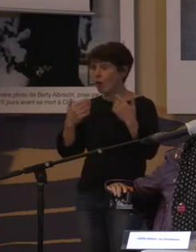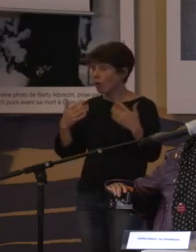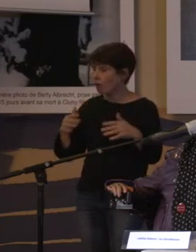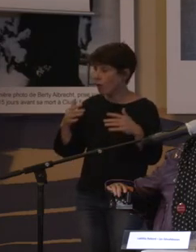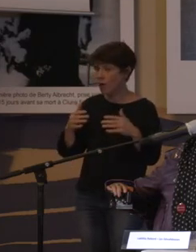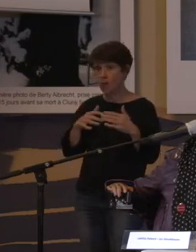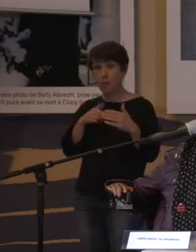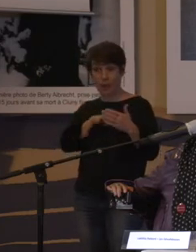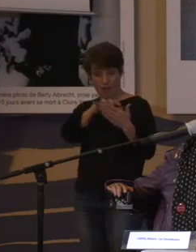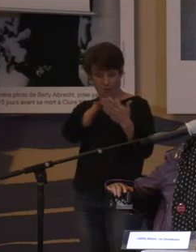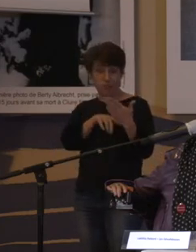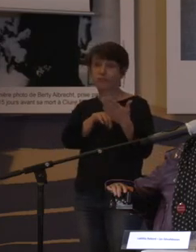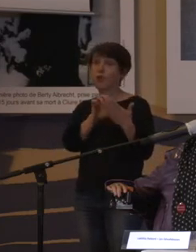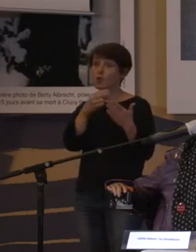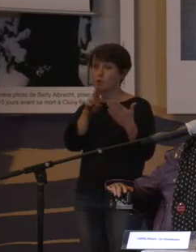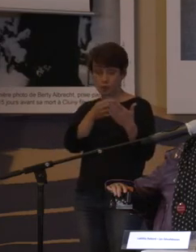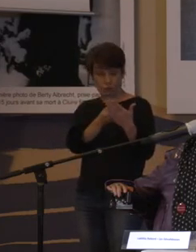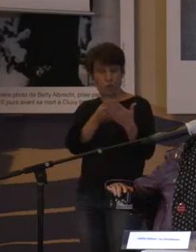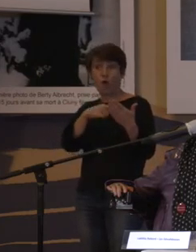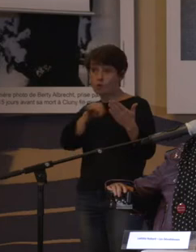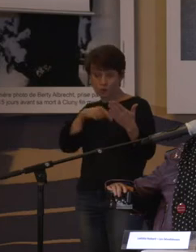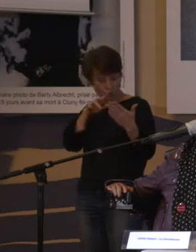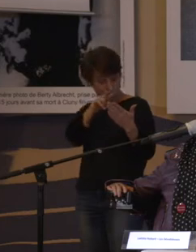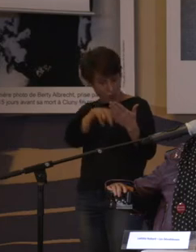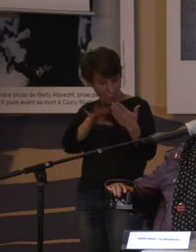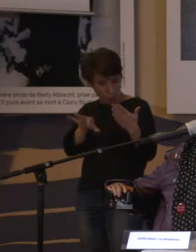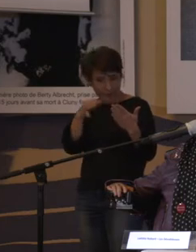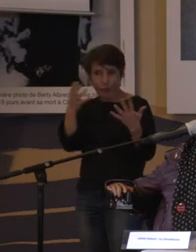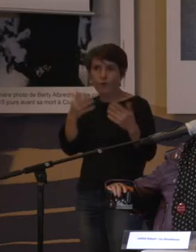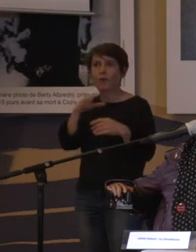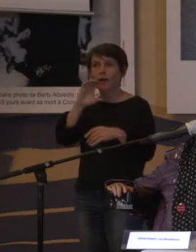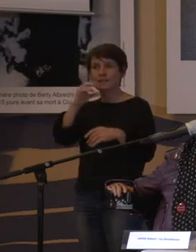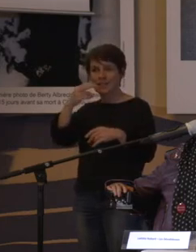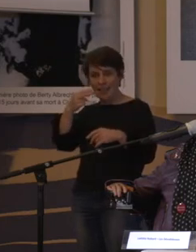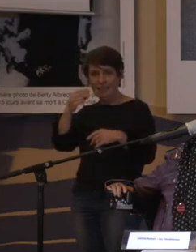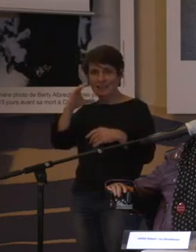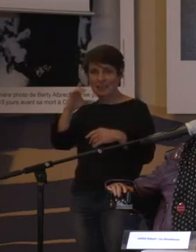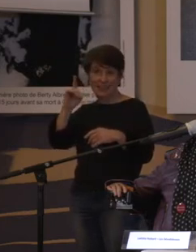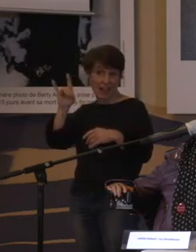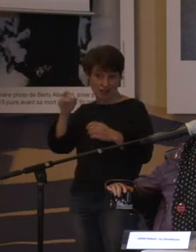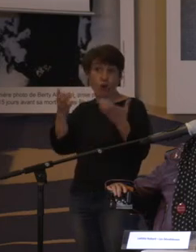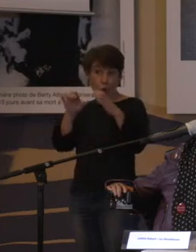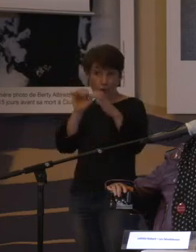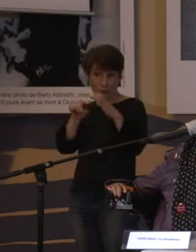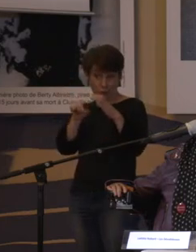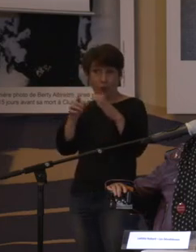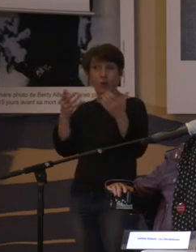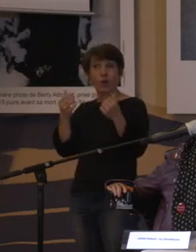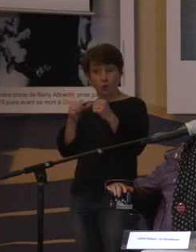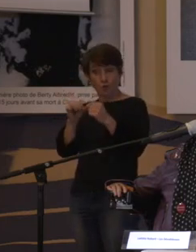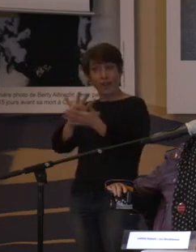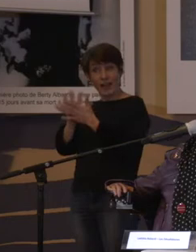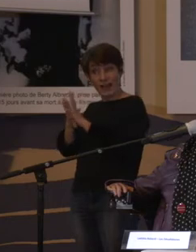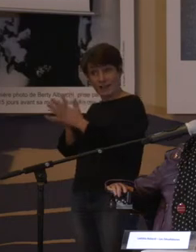de ce rapport de l'ONU, nous avons découvert que la CNCDH, donc cette commission, a laissé une association qui gère des